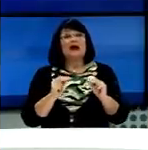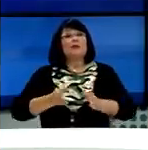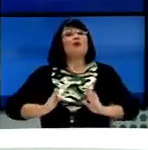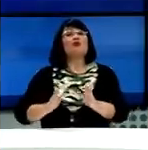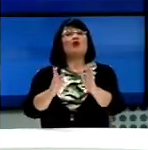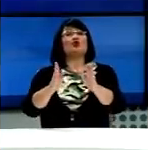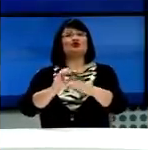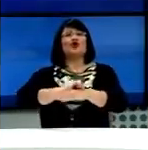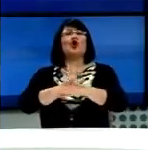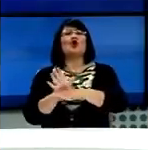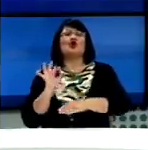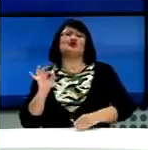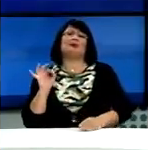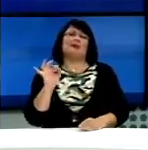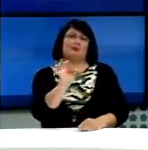της πανδημίας.